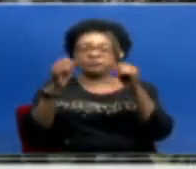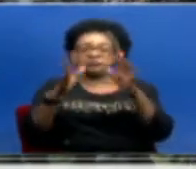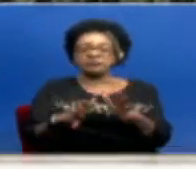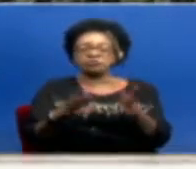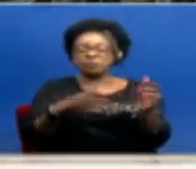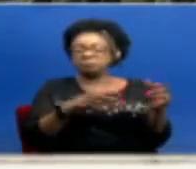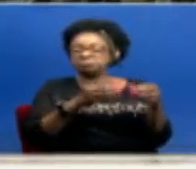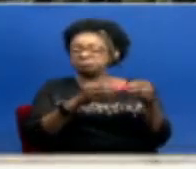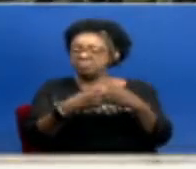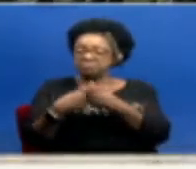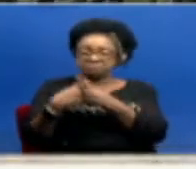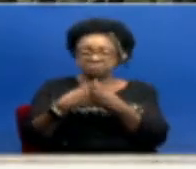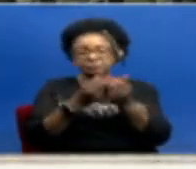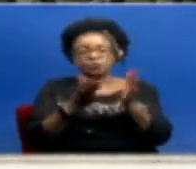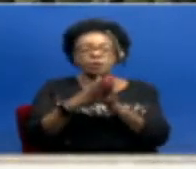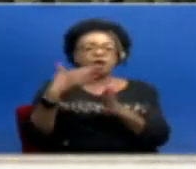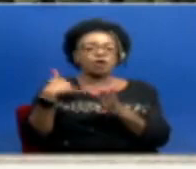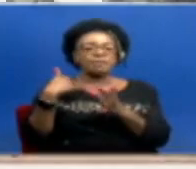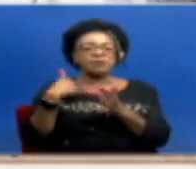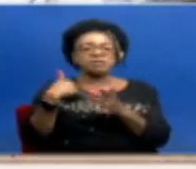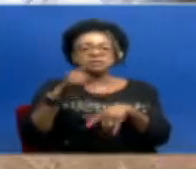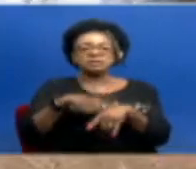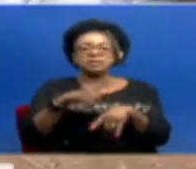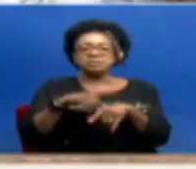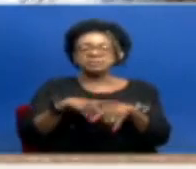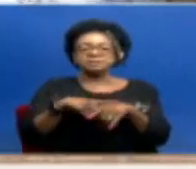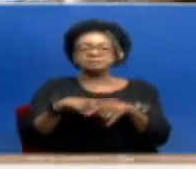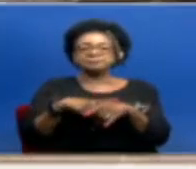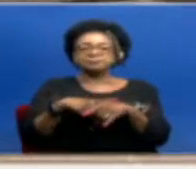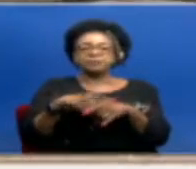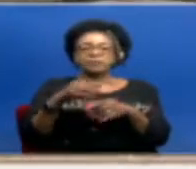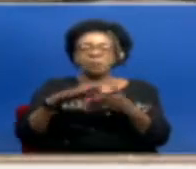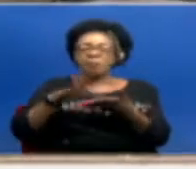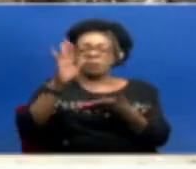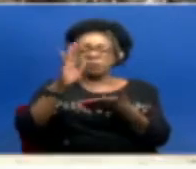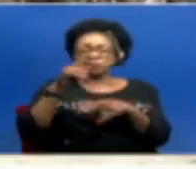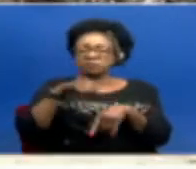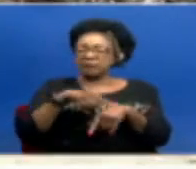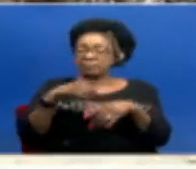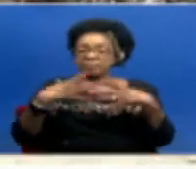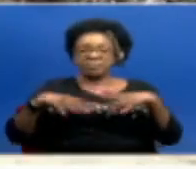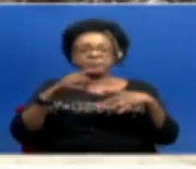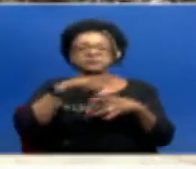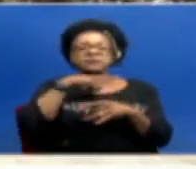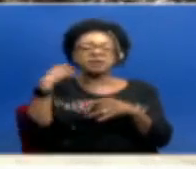wa mifugo eneo hilo baada ya miaka mingi ya watu kuuawa na majahili na mifugo